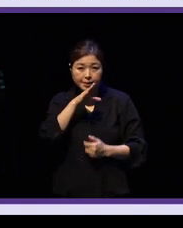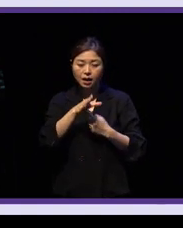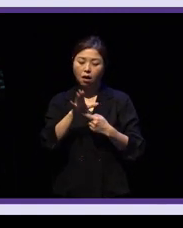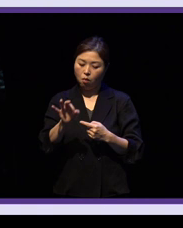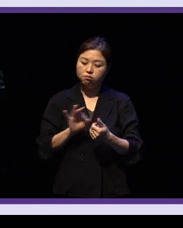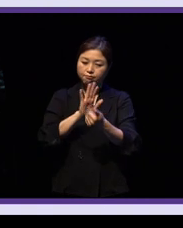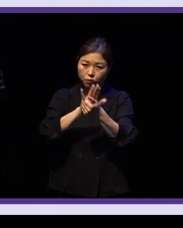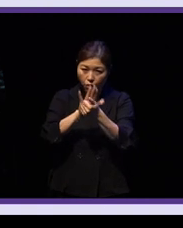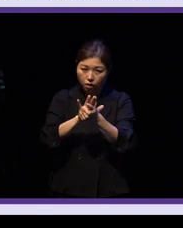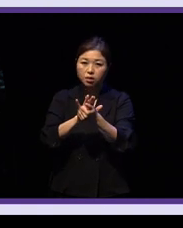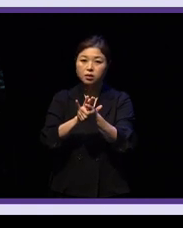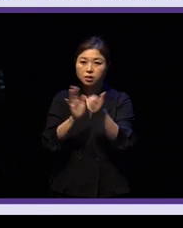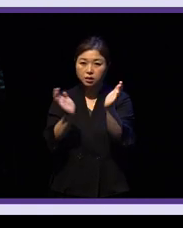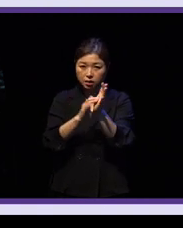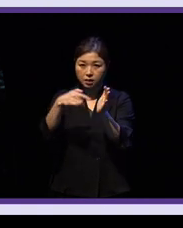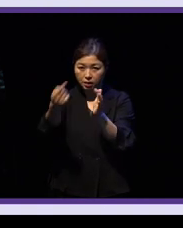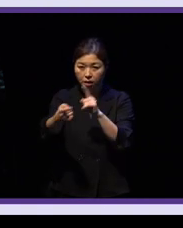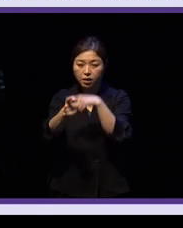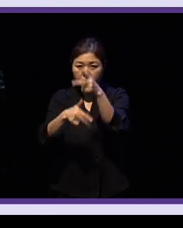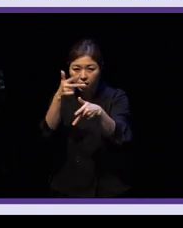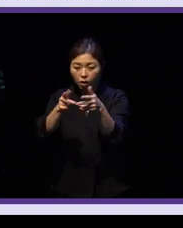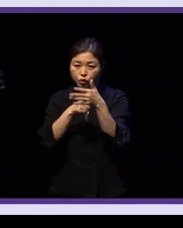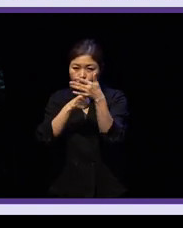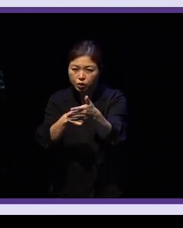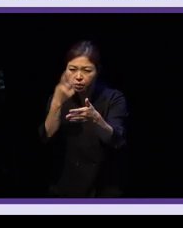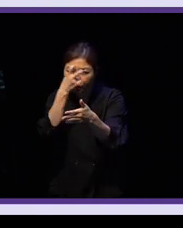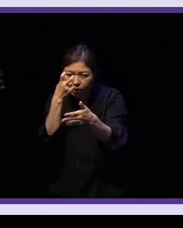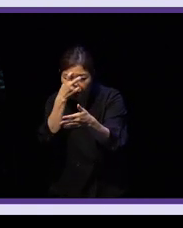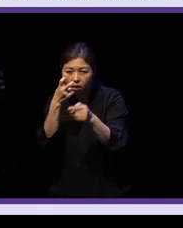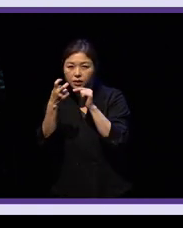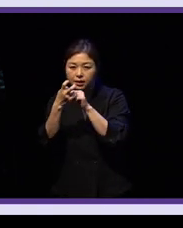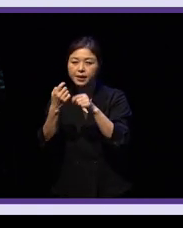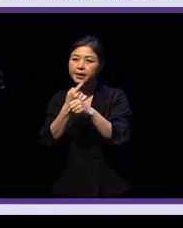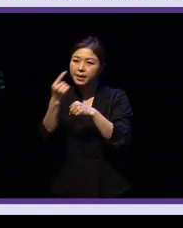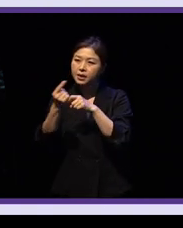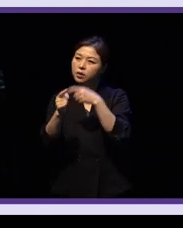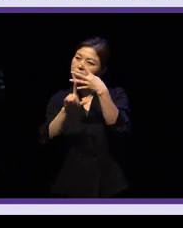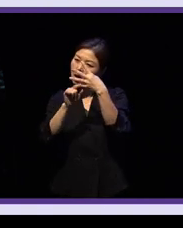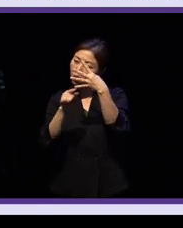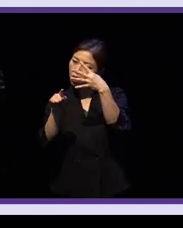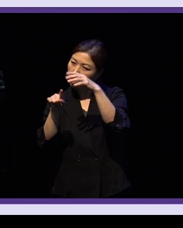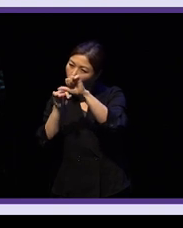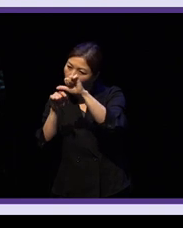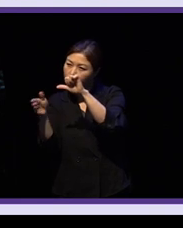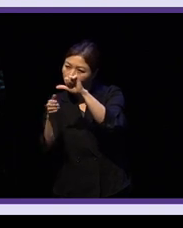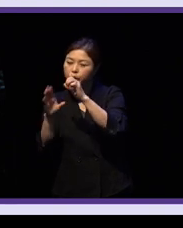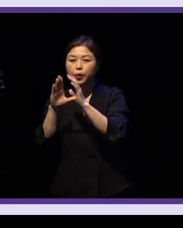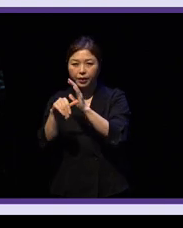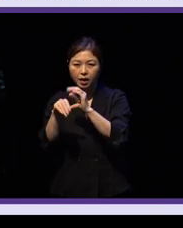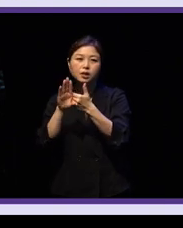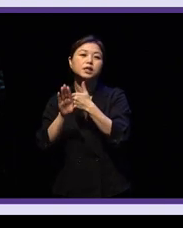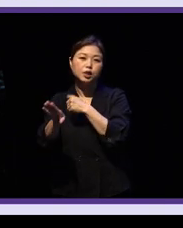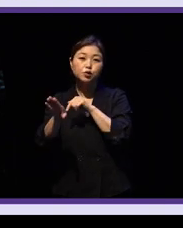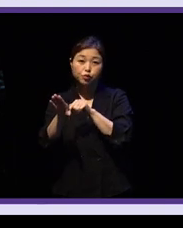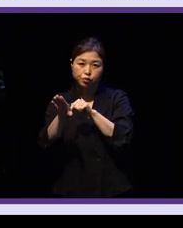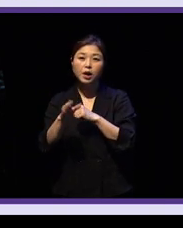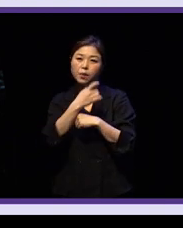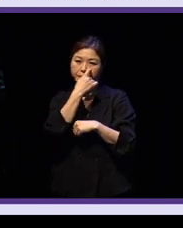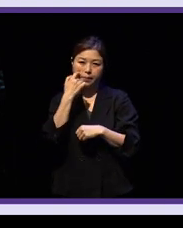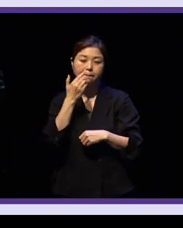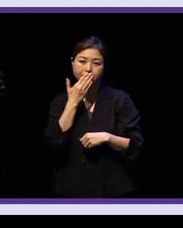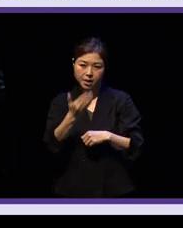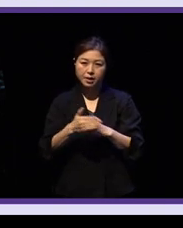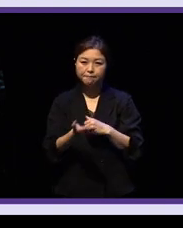교부하고 사업을 추진하거나 모니터링하는 단계는 실제 내년도 4월 달이나 5월 정도 그 이후가 될 것으로 예상이